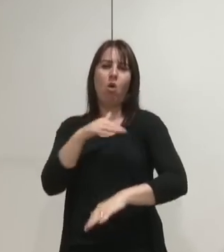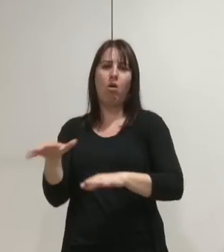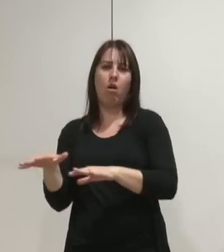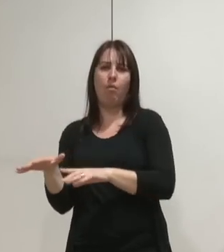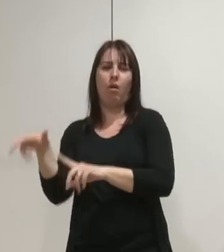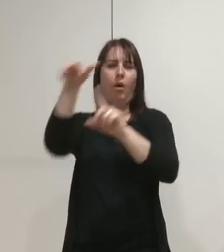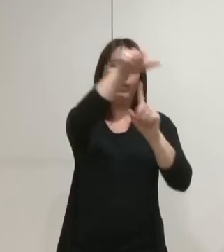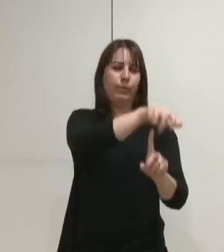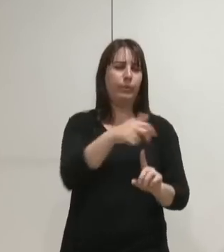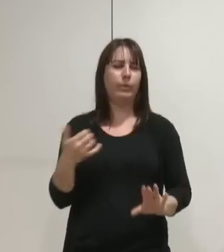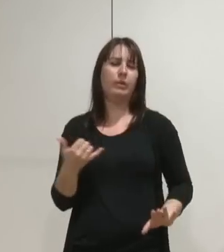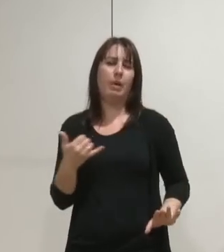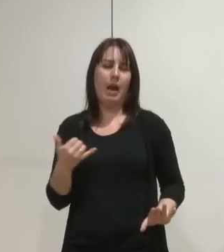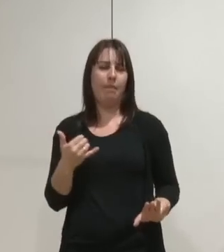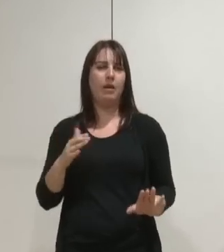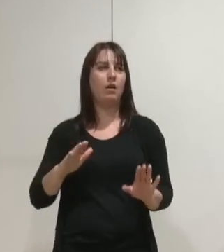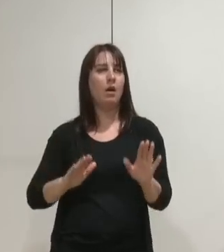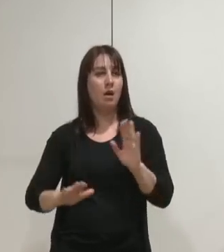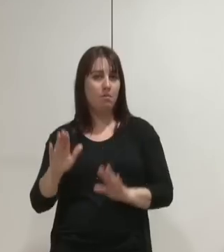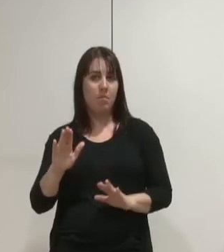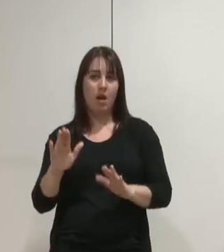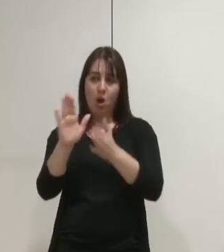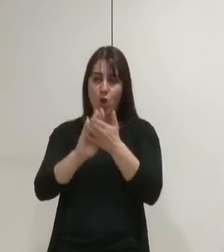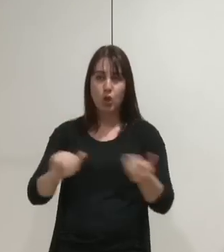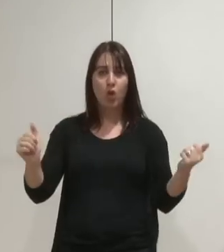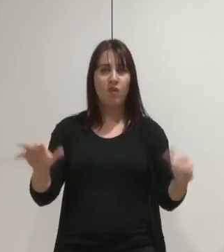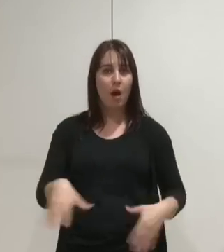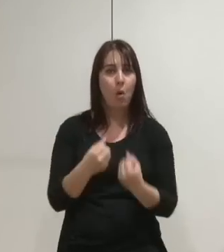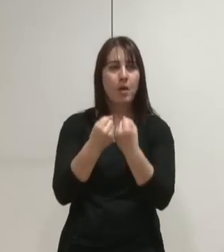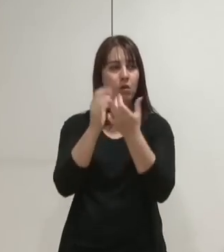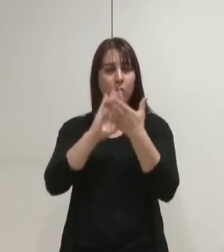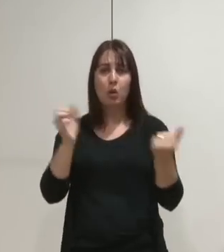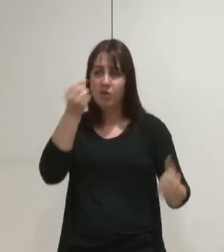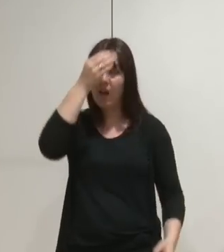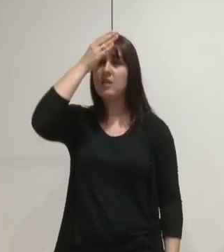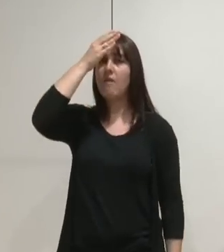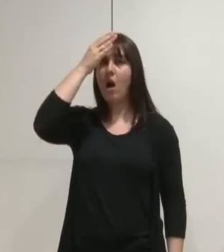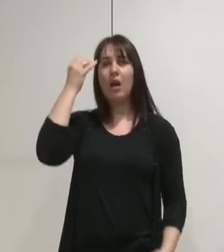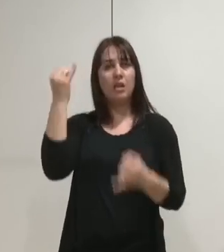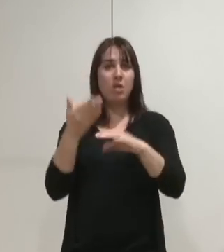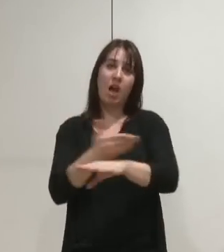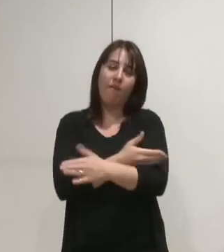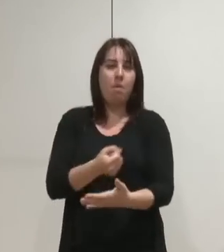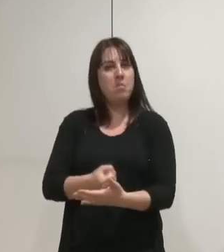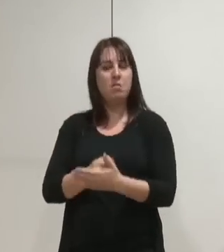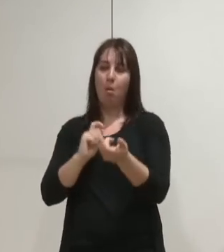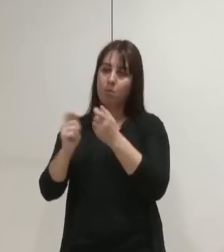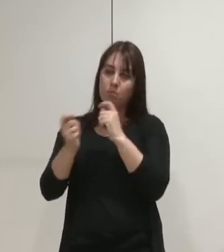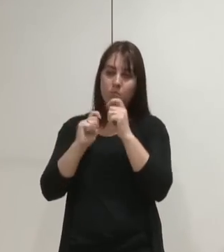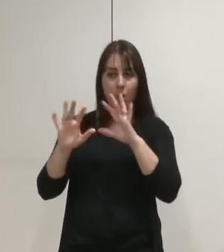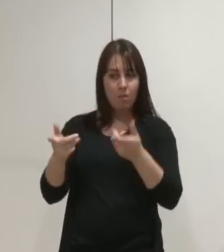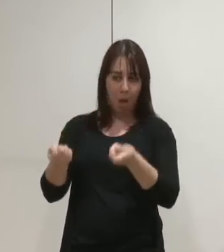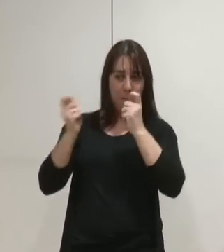saisies tranché mais en tous les cas le transfert de savoir le transfert de compéten si vous aviez discuté les conditions de reprise